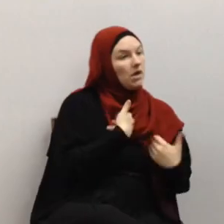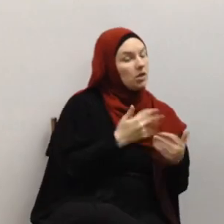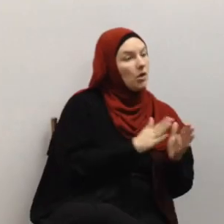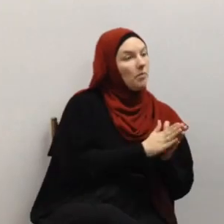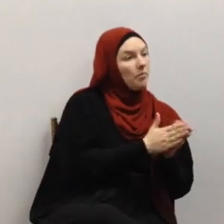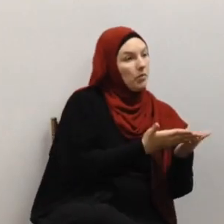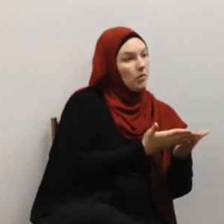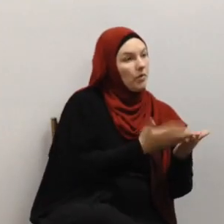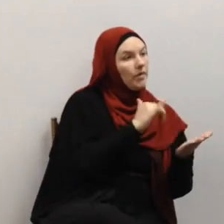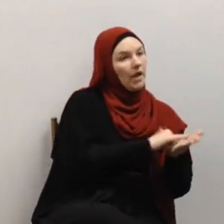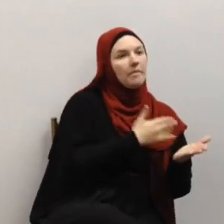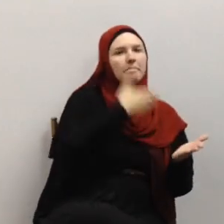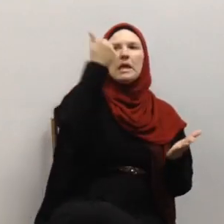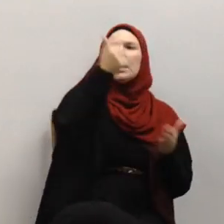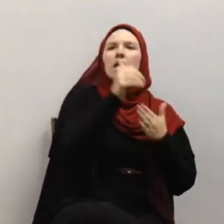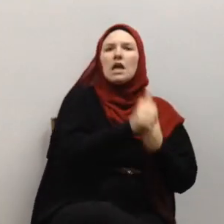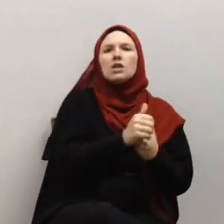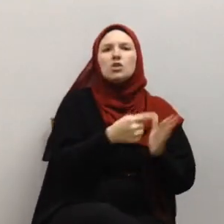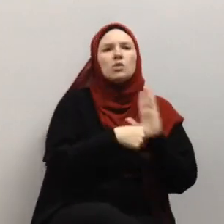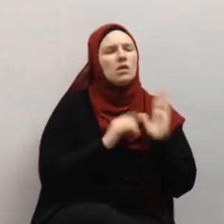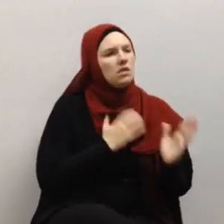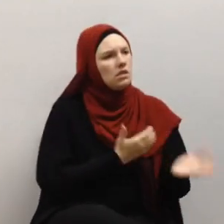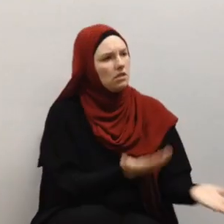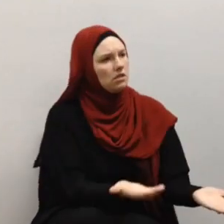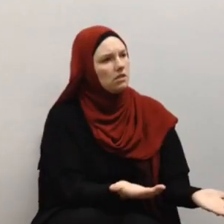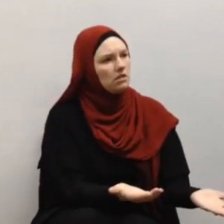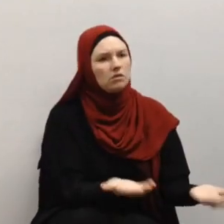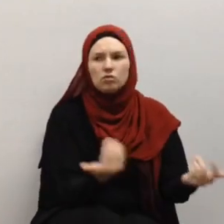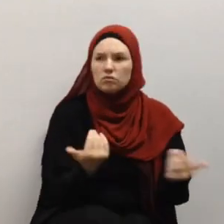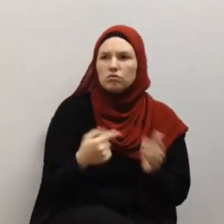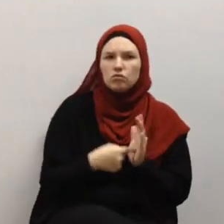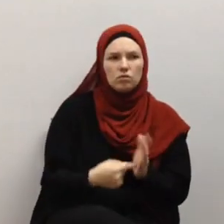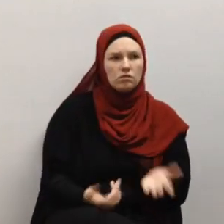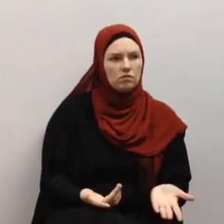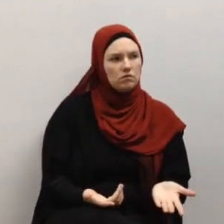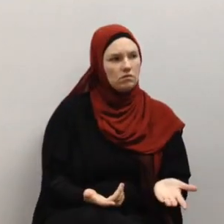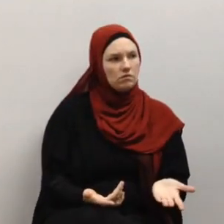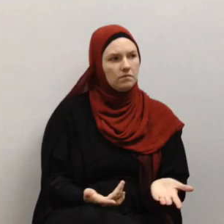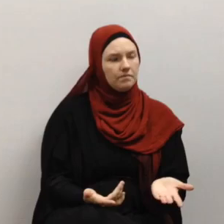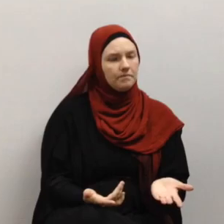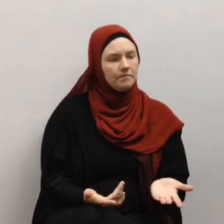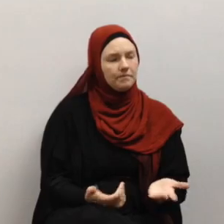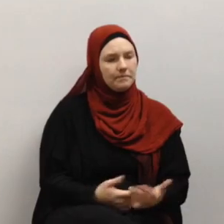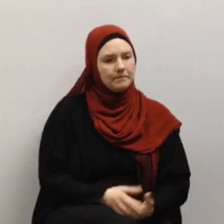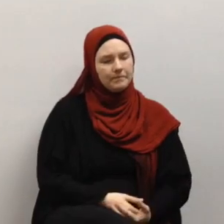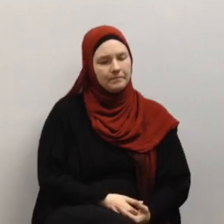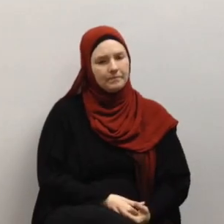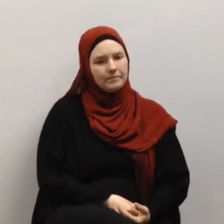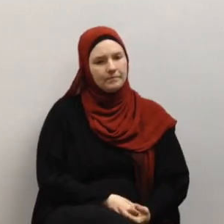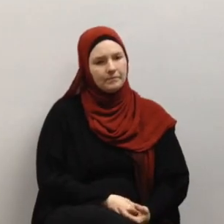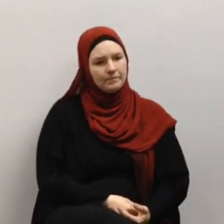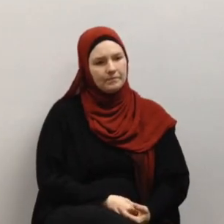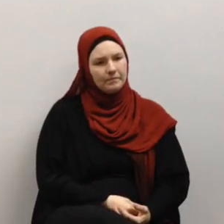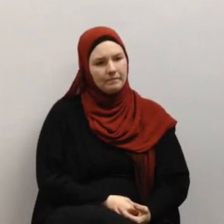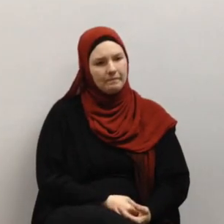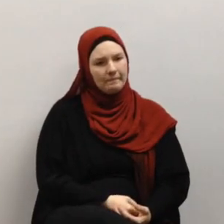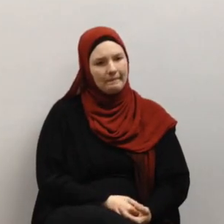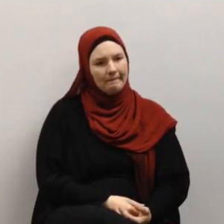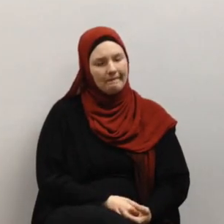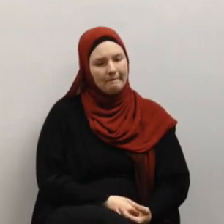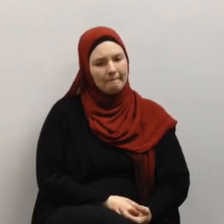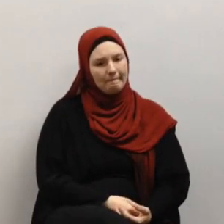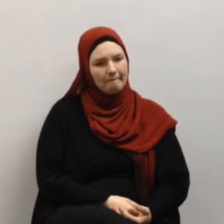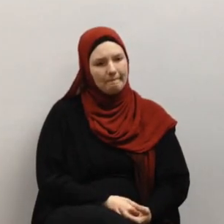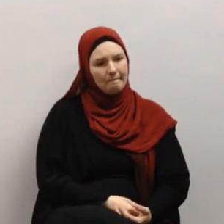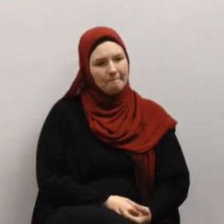us. فأتوا بكتاب هو أهدى منه أتبعه إن كنتم صادقين. Give me